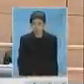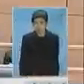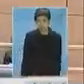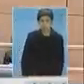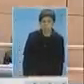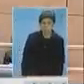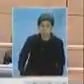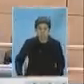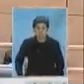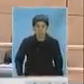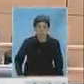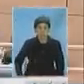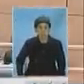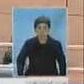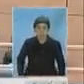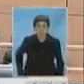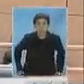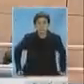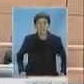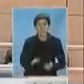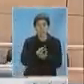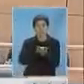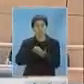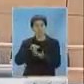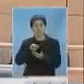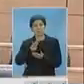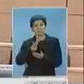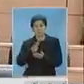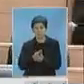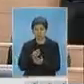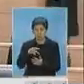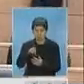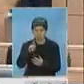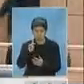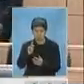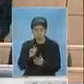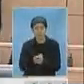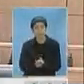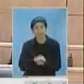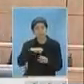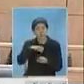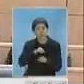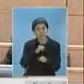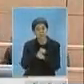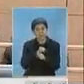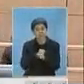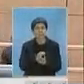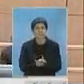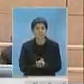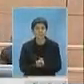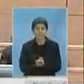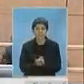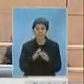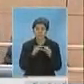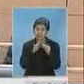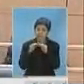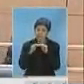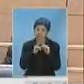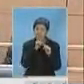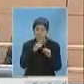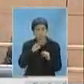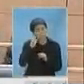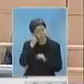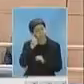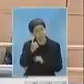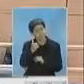ตรงกันหมดว่าให้สถาบันพระปกเกล้าซึ่งเป็นองค์กรวิชาการที่ที่ประชุมนั้นบอกว่าน่า